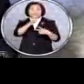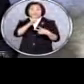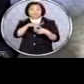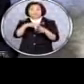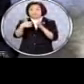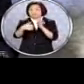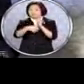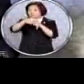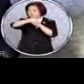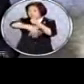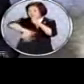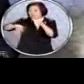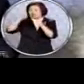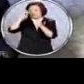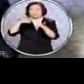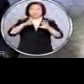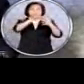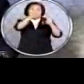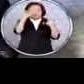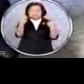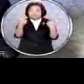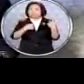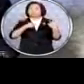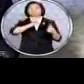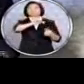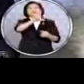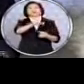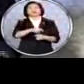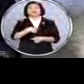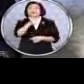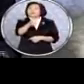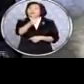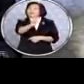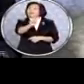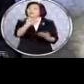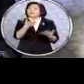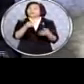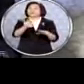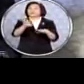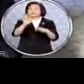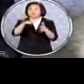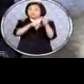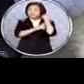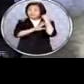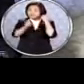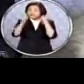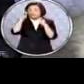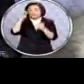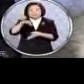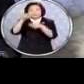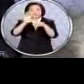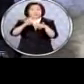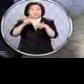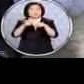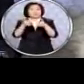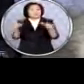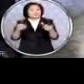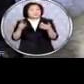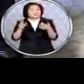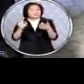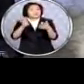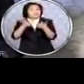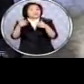比国民党还好。请问他到底好在哪里啊？民进党提出的这个不分区名单，社会的观感真正不佳。蔡主席，你